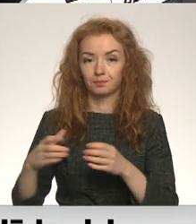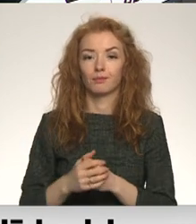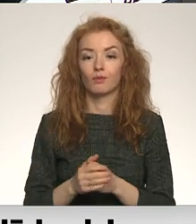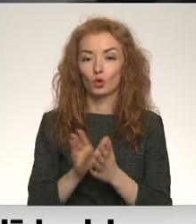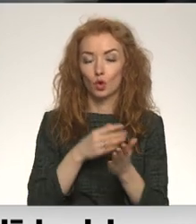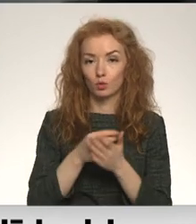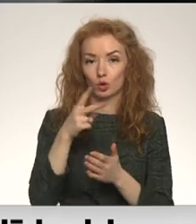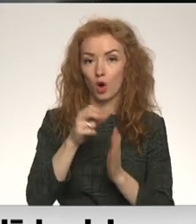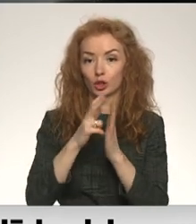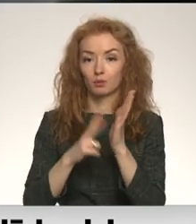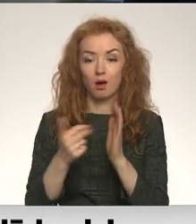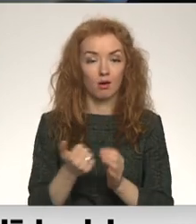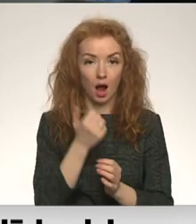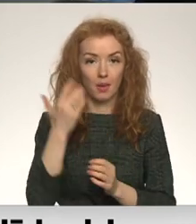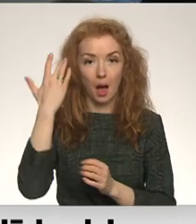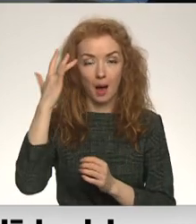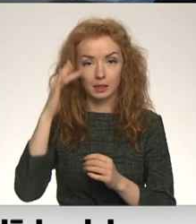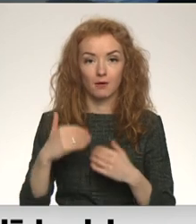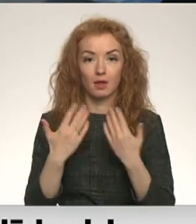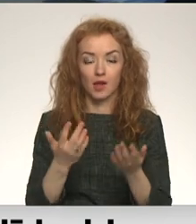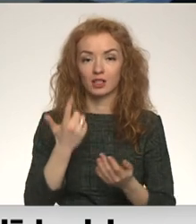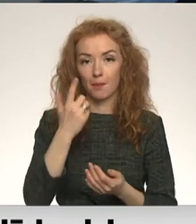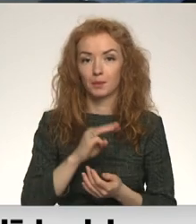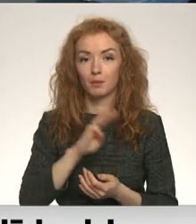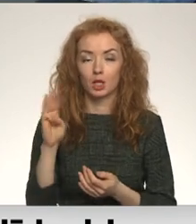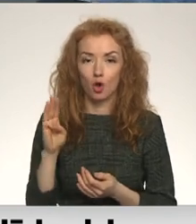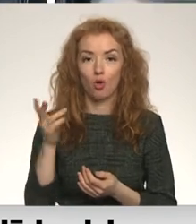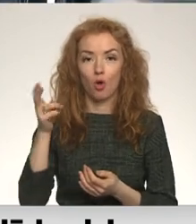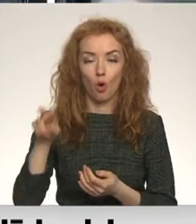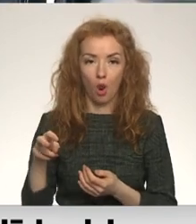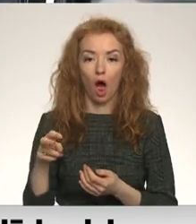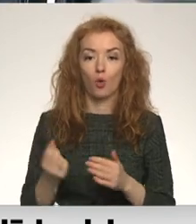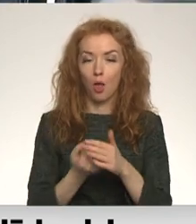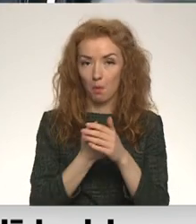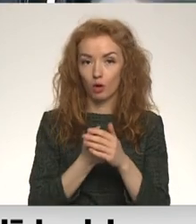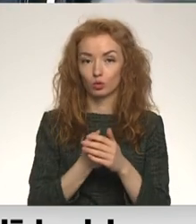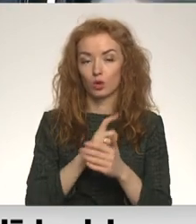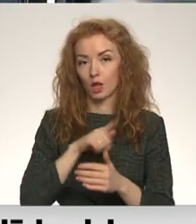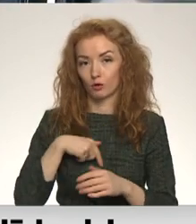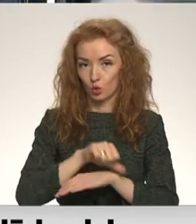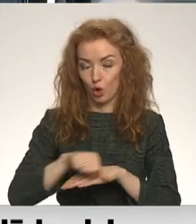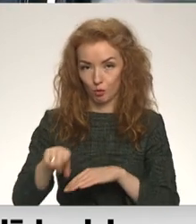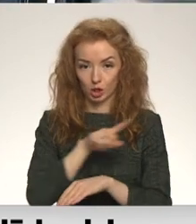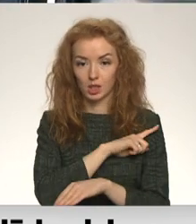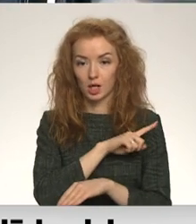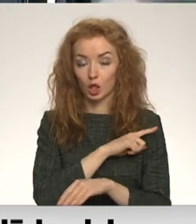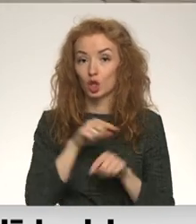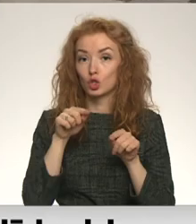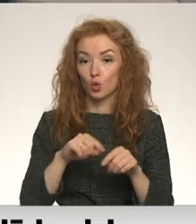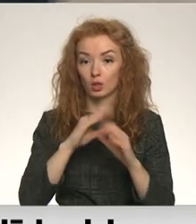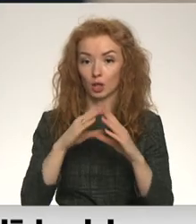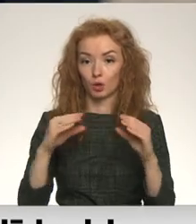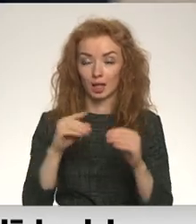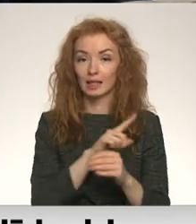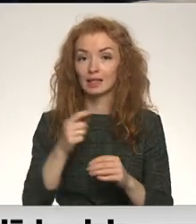Amerikas Savienotās valstis sniegušas vairāk nekā 7 miljonu ASV dolāru atbalstu Latvijas robežsardzē. Šos 67 transporta līdzekļus